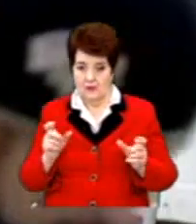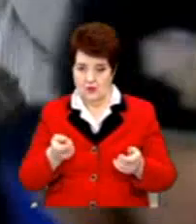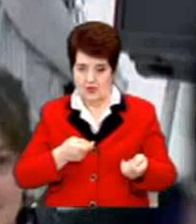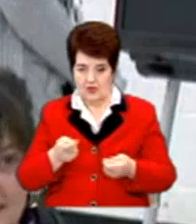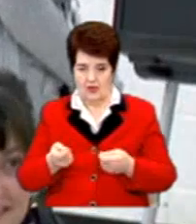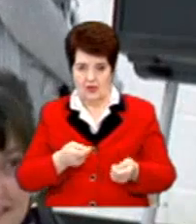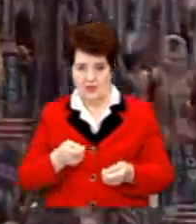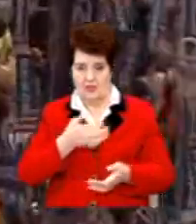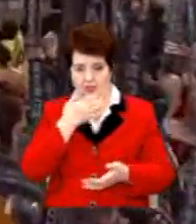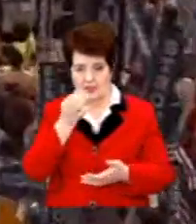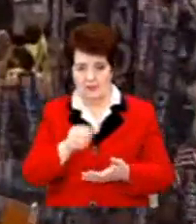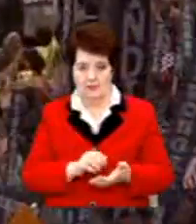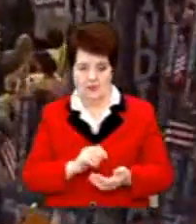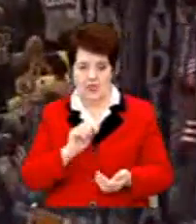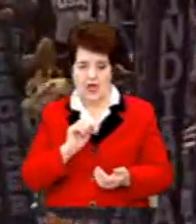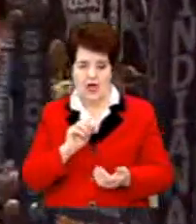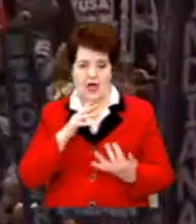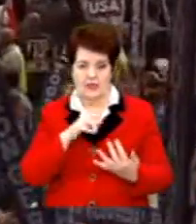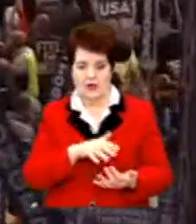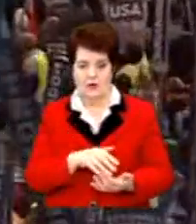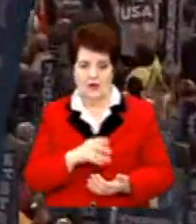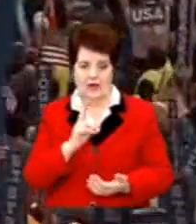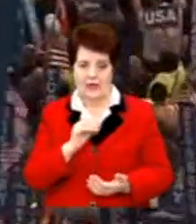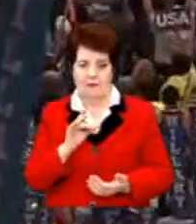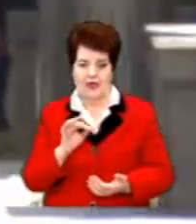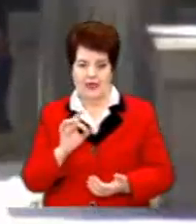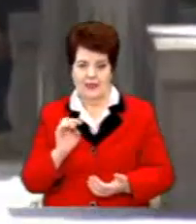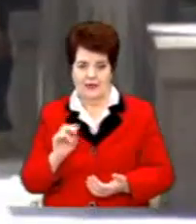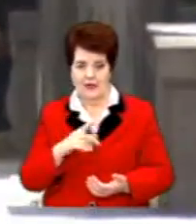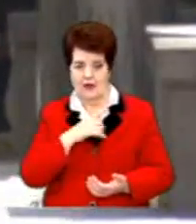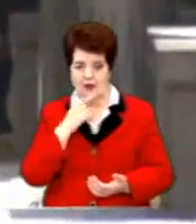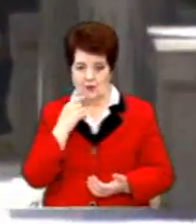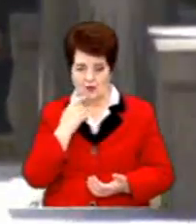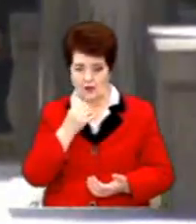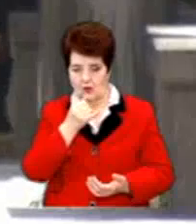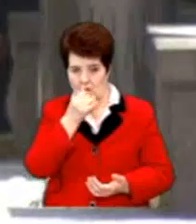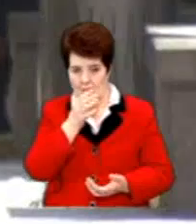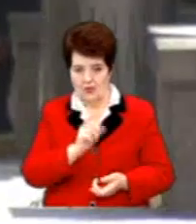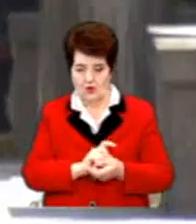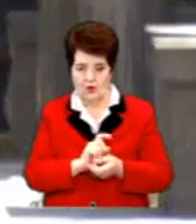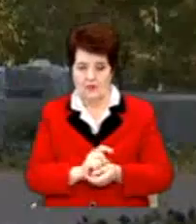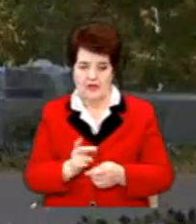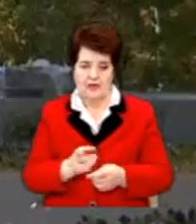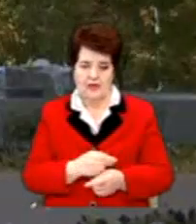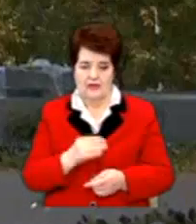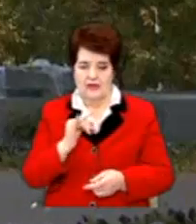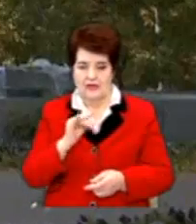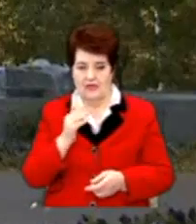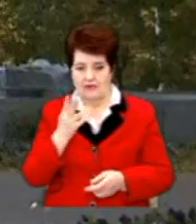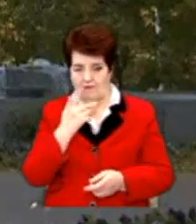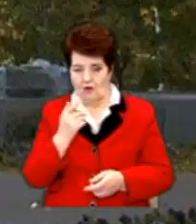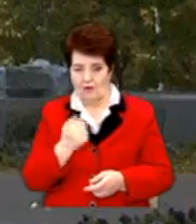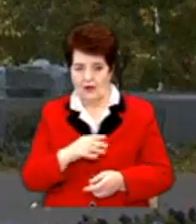este gata să respingă atacurile cibernetice ruse. El a amintit însă că FBI nu poate combate dezinformarea pe rețelele sociale,